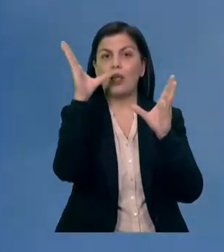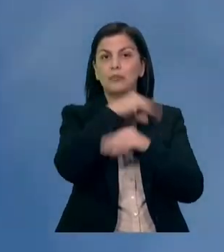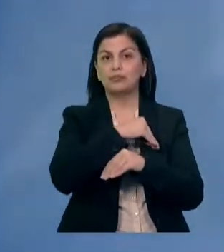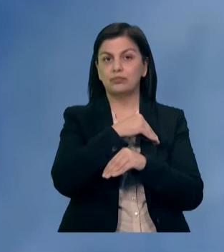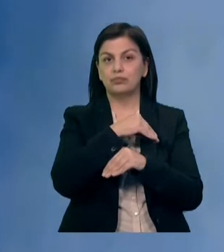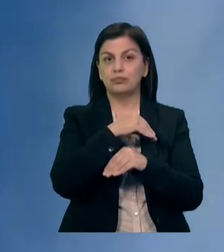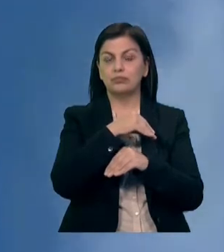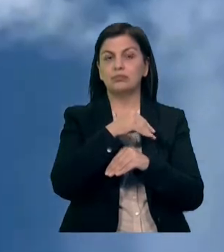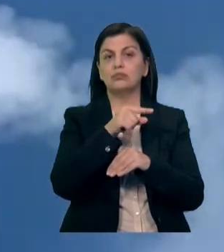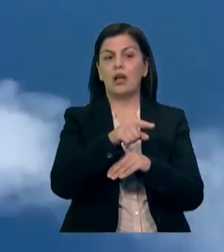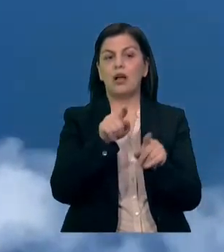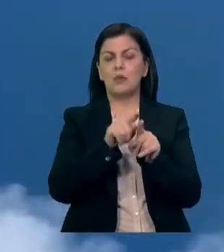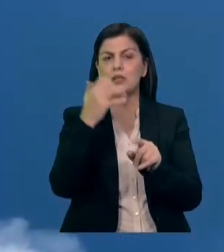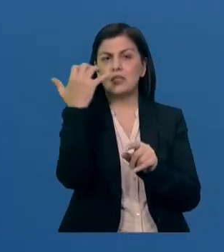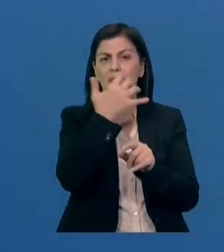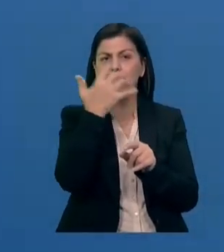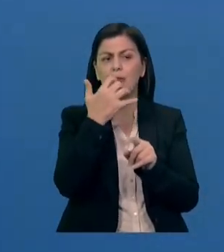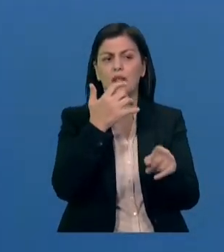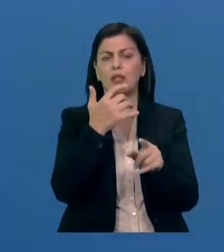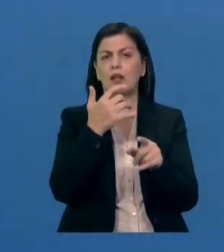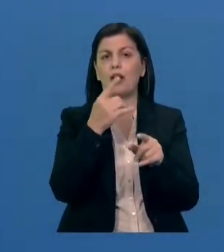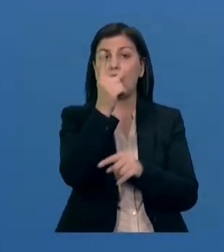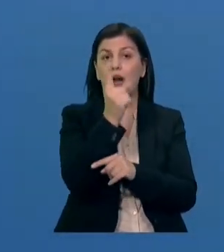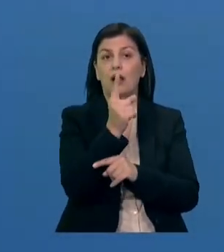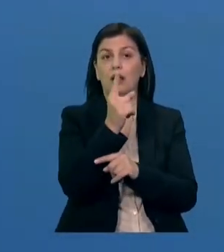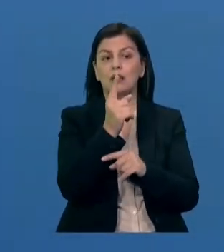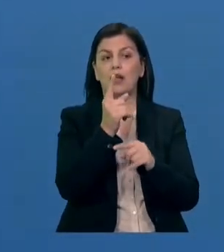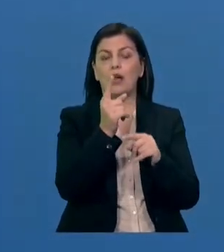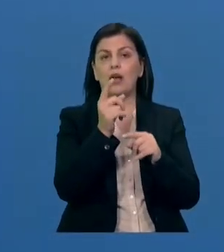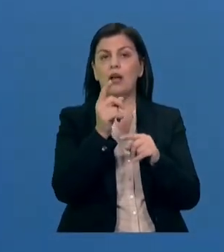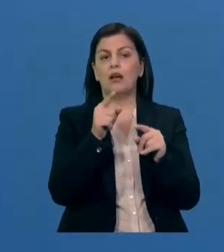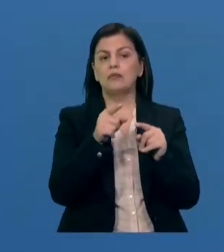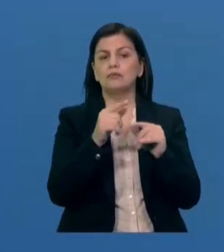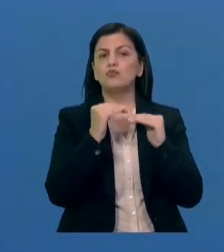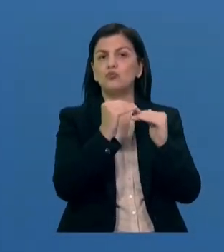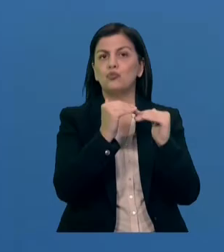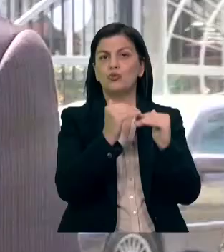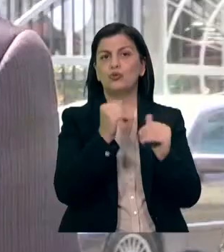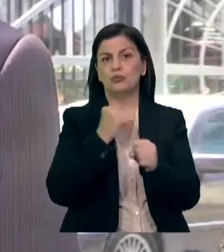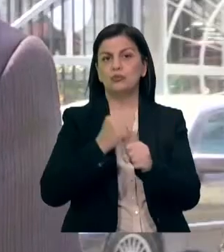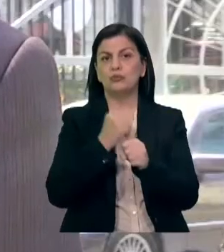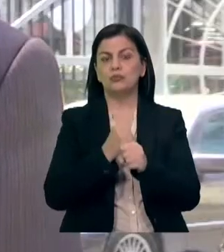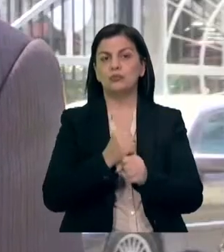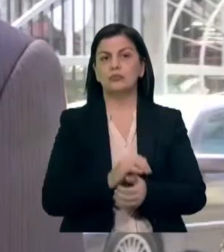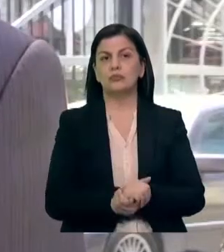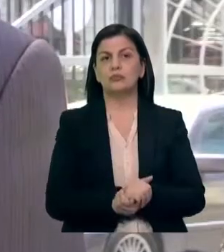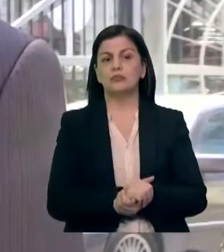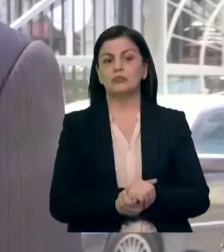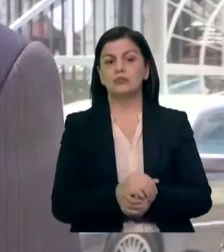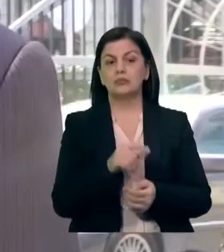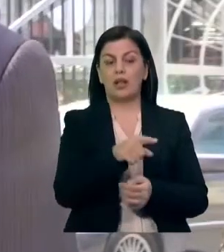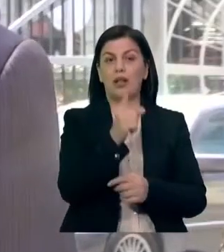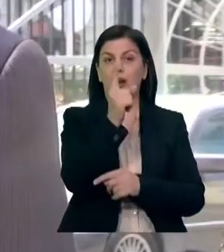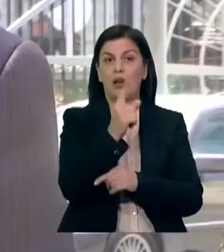ən müasir radar kompleksləri belə bu raketlərin trayektoriyasını dəqiq müəyyən edə bilmir. İskəndər raketləri